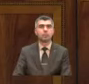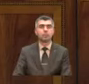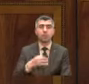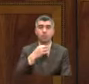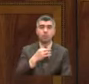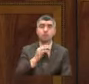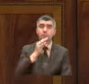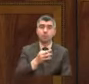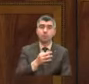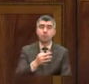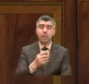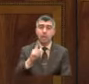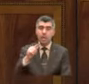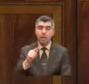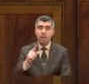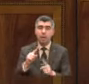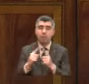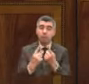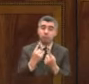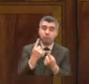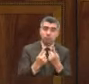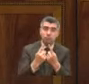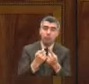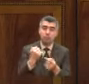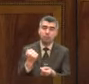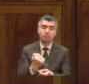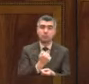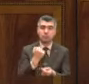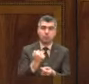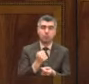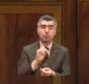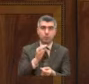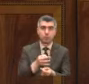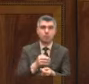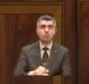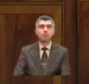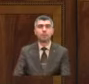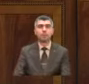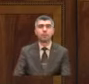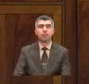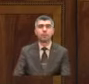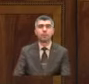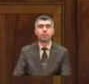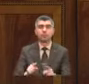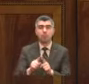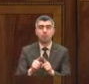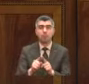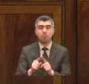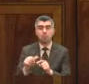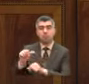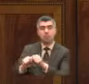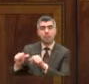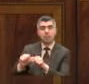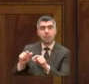متفق معك، كاين حتى مشكل. تقول يا ودي راه تاخرنا شي شويه، ما كان حتى شي مشكل. فماشي فقط عيب مجرد ما ينتقل لواحد المعارضه ينسى